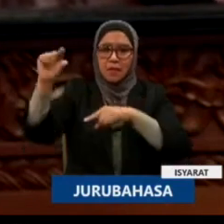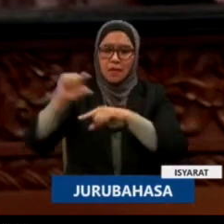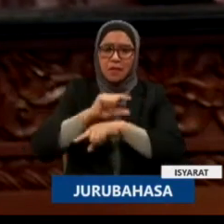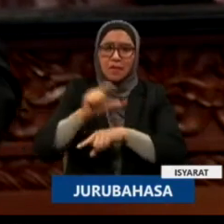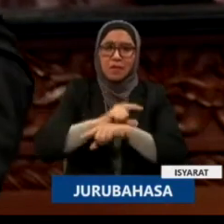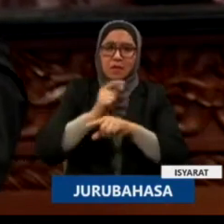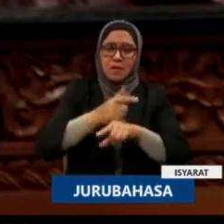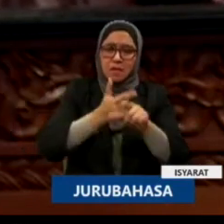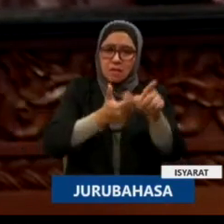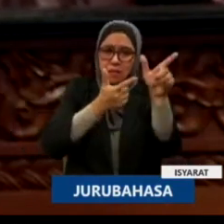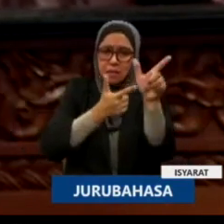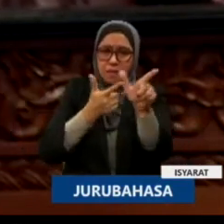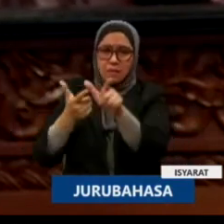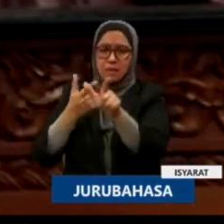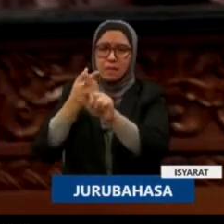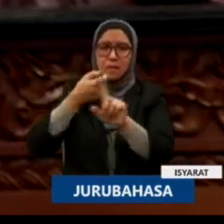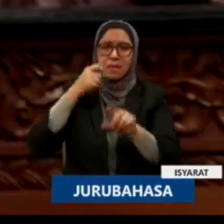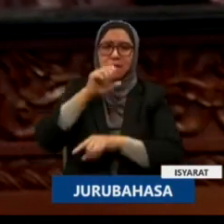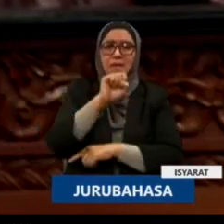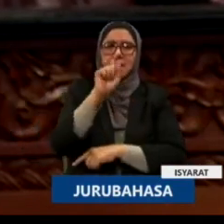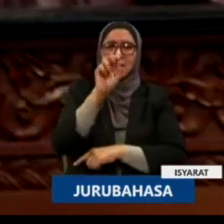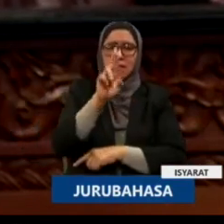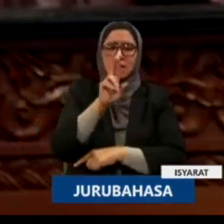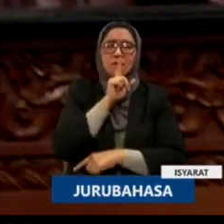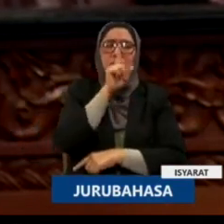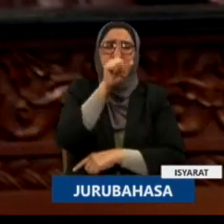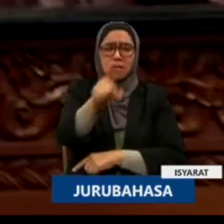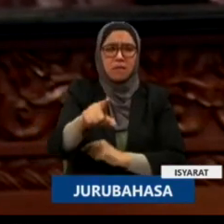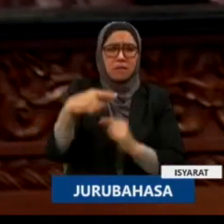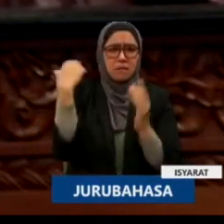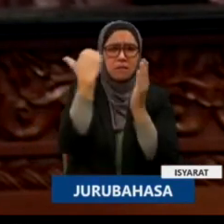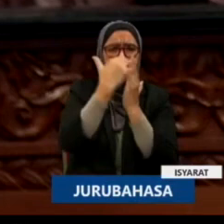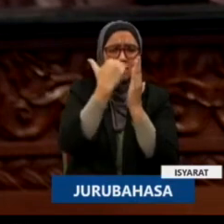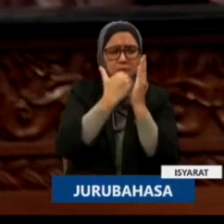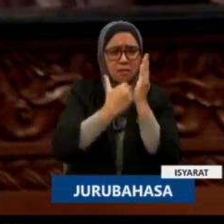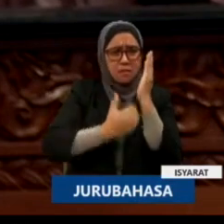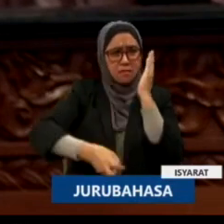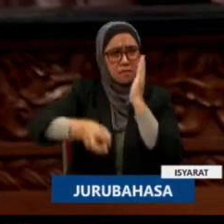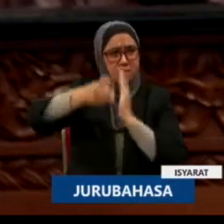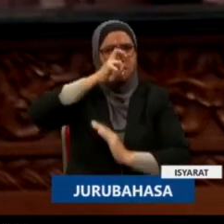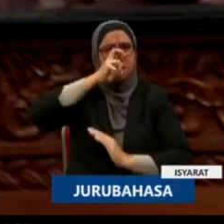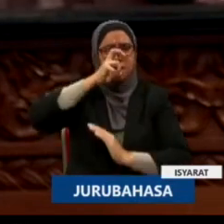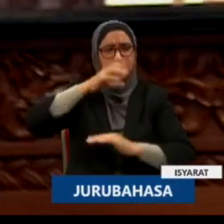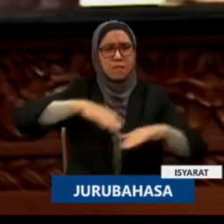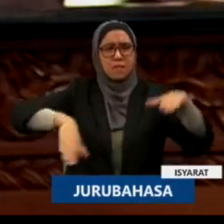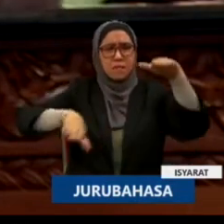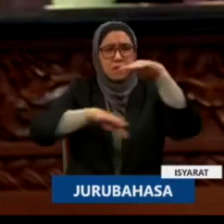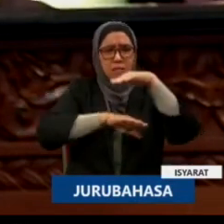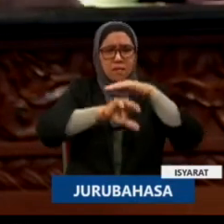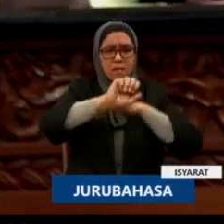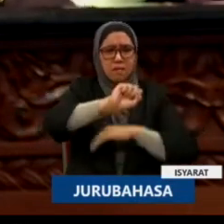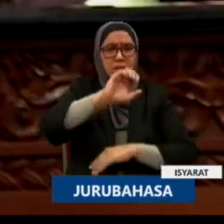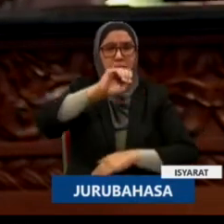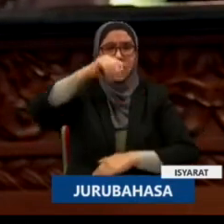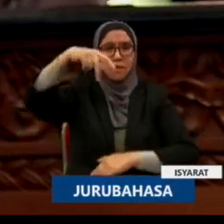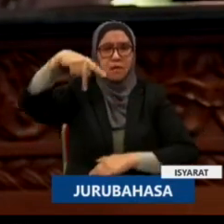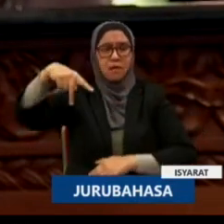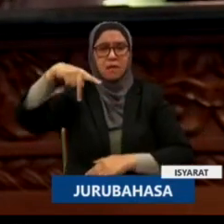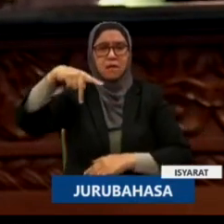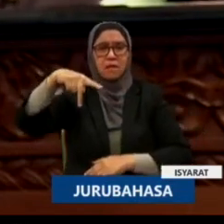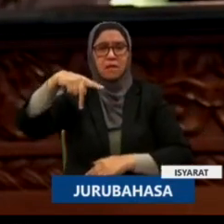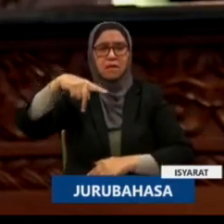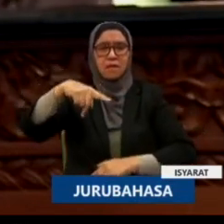merupakan satu porsi dia yang cukup ketat yang ditekankan di bawah kursi dia operasi stendec angkatan themeshop